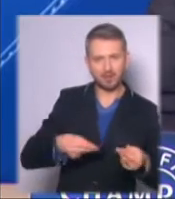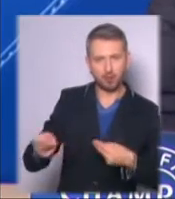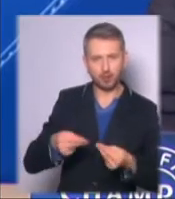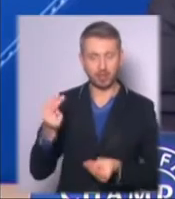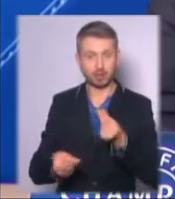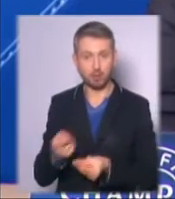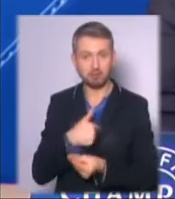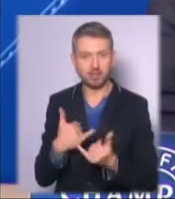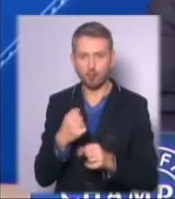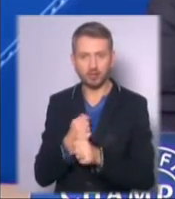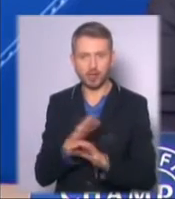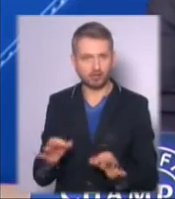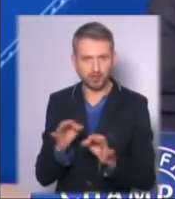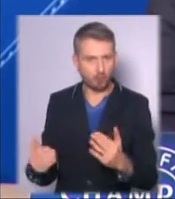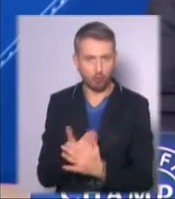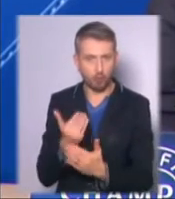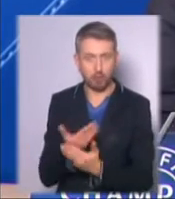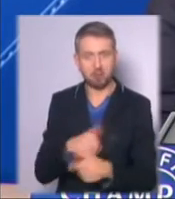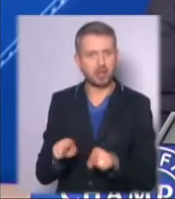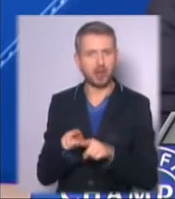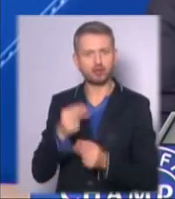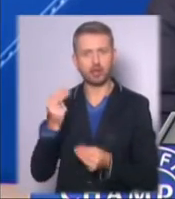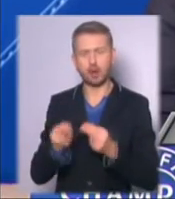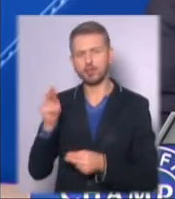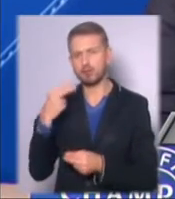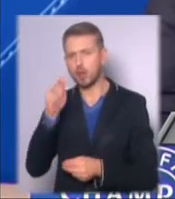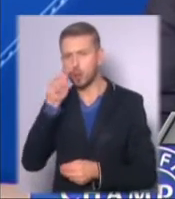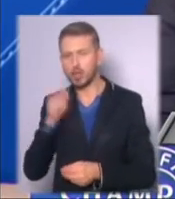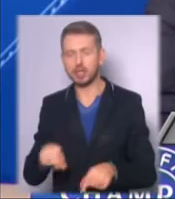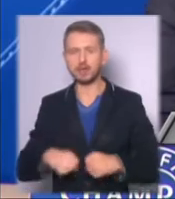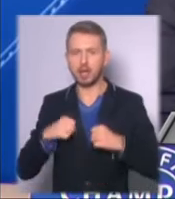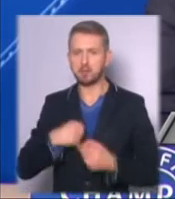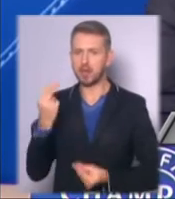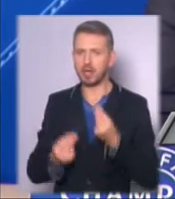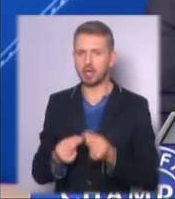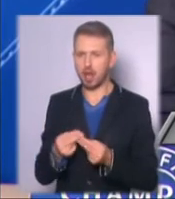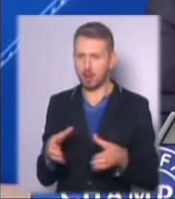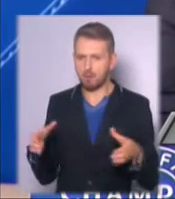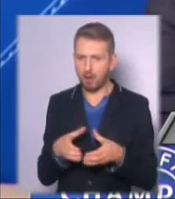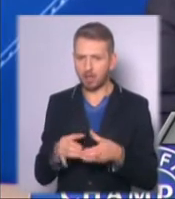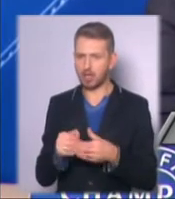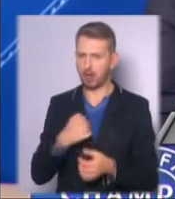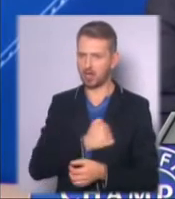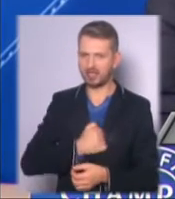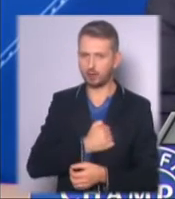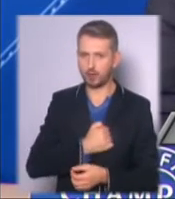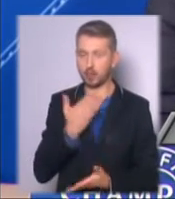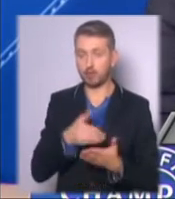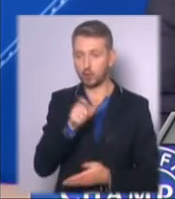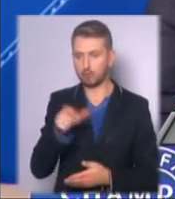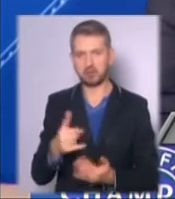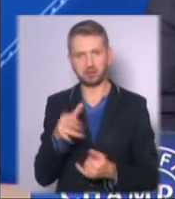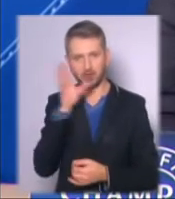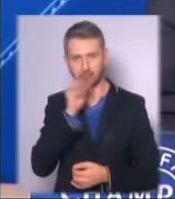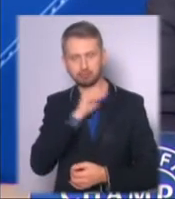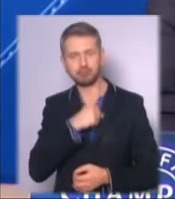ми не робили нічого нового. Ми також граємо в чемпіонаті України, ми стараємося грати компактно і агресивно. Мабуть, у ребят сьогодні вийшло.